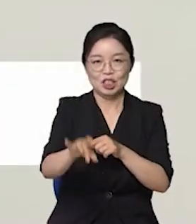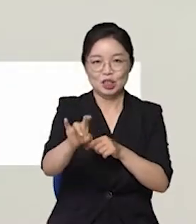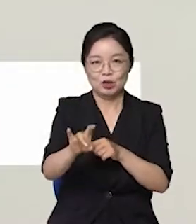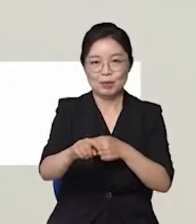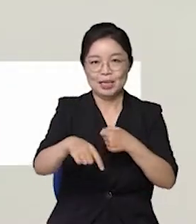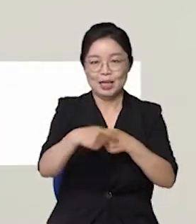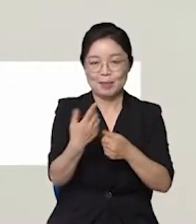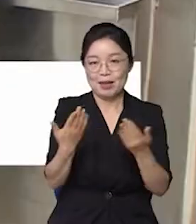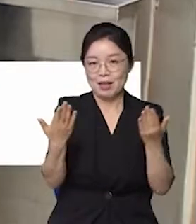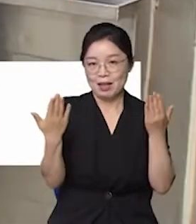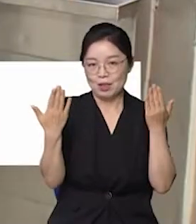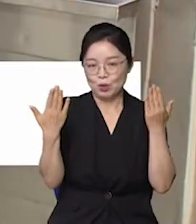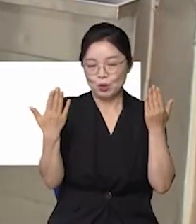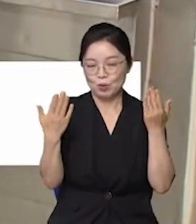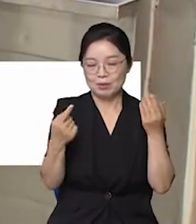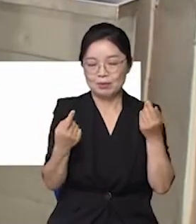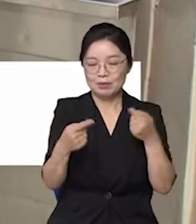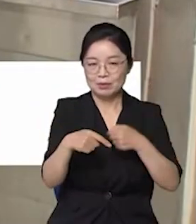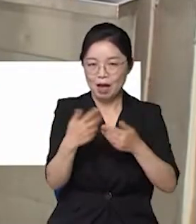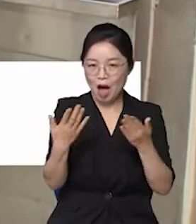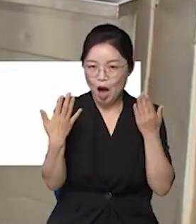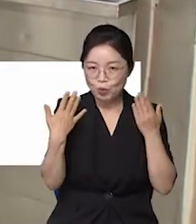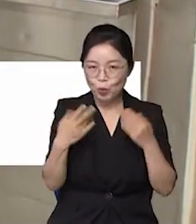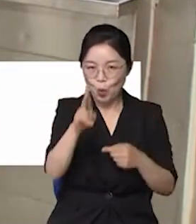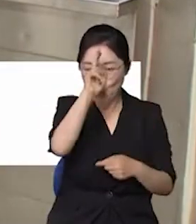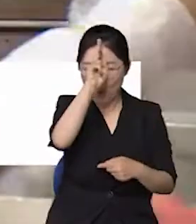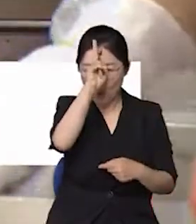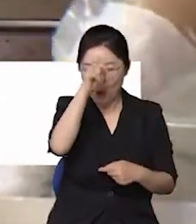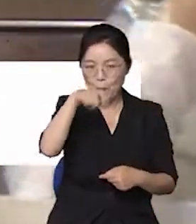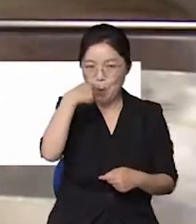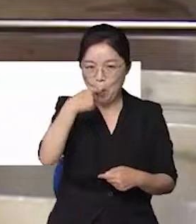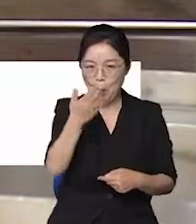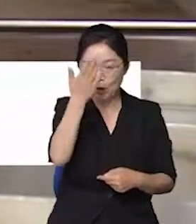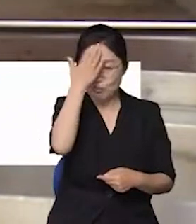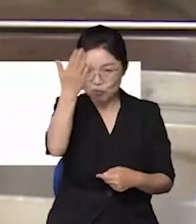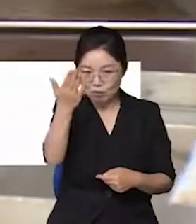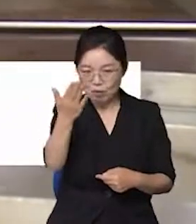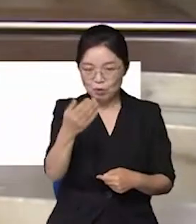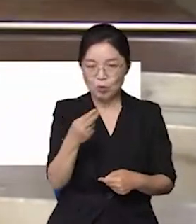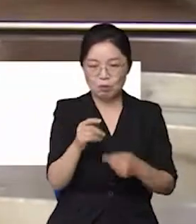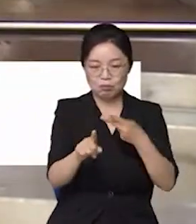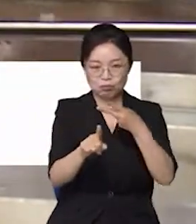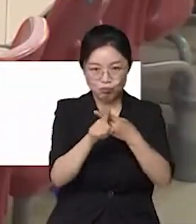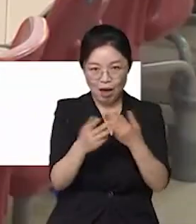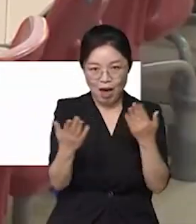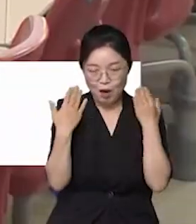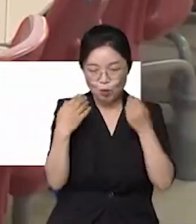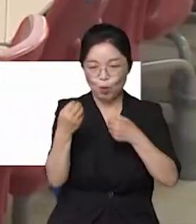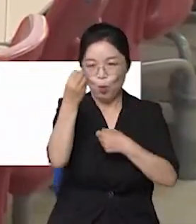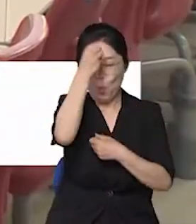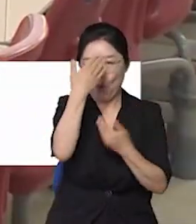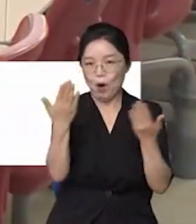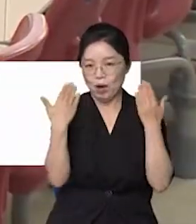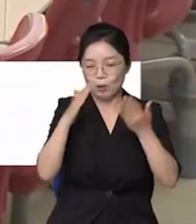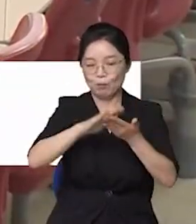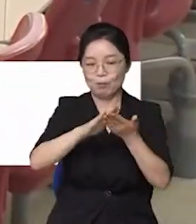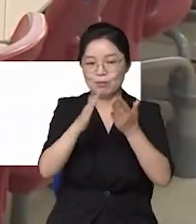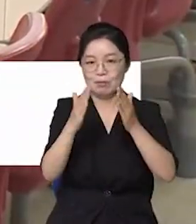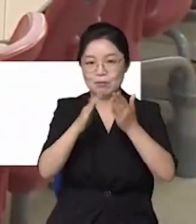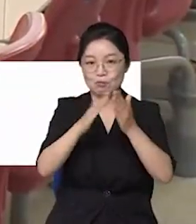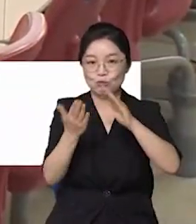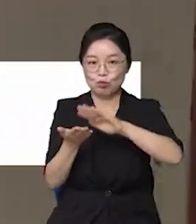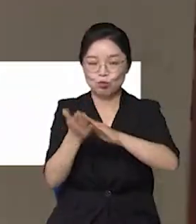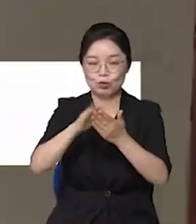초등학교 전학년 무상급식을 시행한 뒤 중학교, 고등학교, 유치원까지 대상을 확대했습니다.